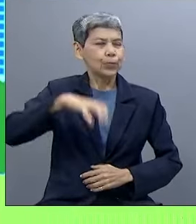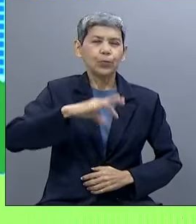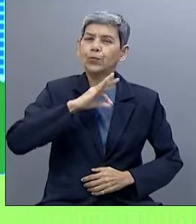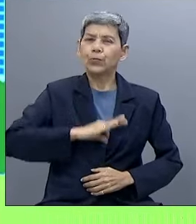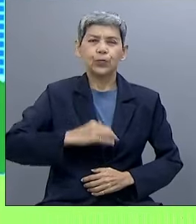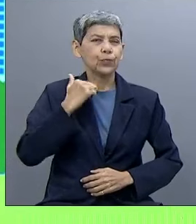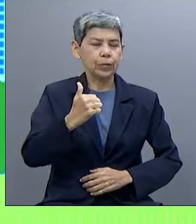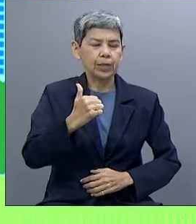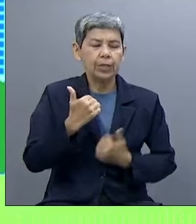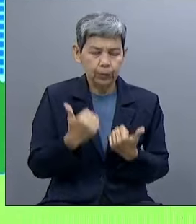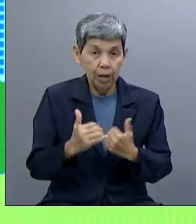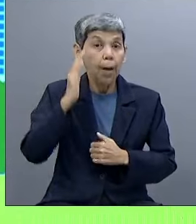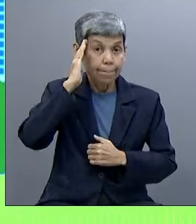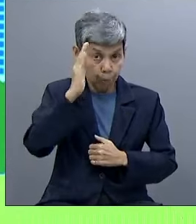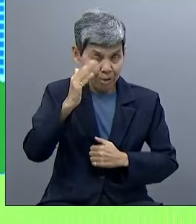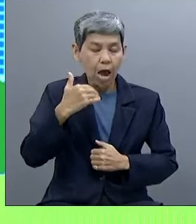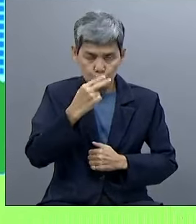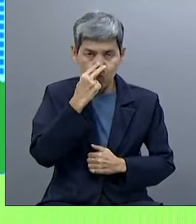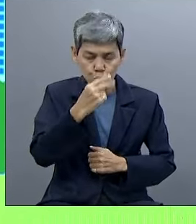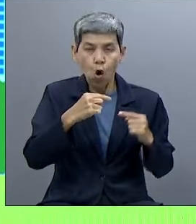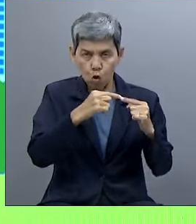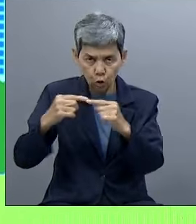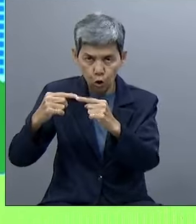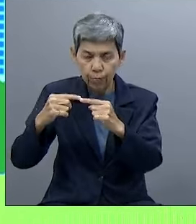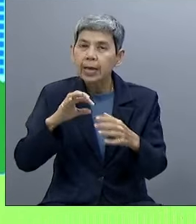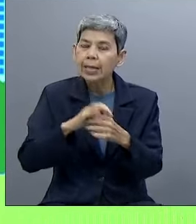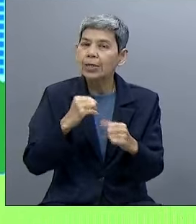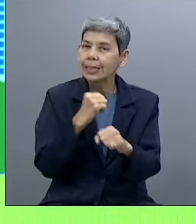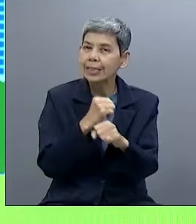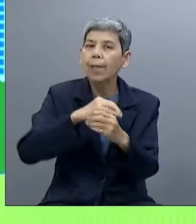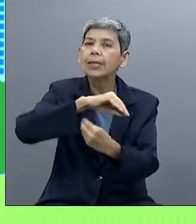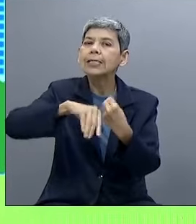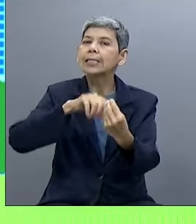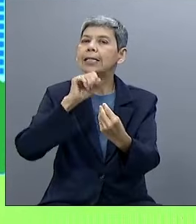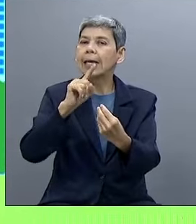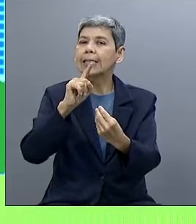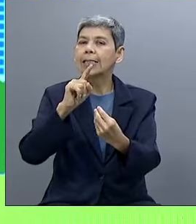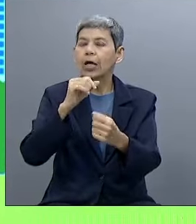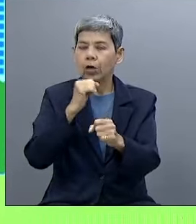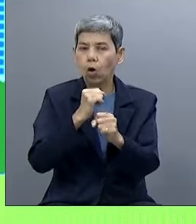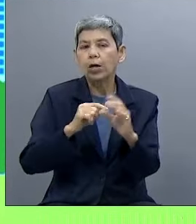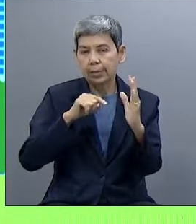ในวันนี้ค่ะสำหรับวันพรุ่งนี้เราติดตามกันต่อเรื่องของการยกระดับเศรษฐกิจในระดับใหญ่ของจังหวัดระยองค่ะ